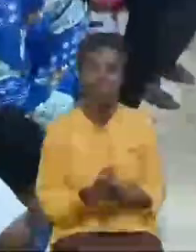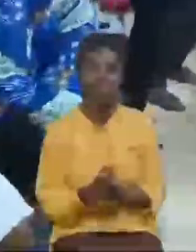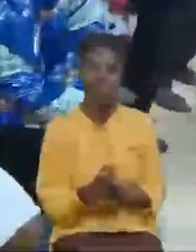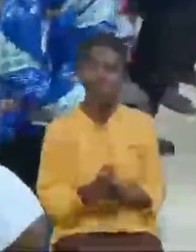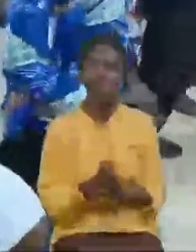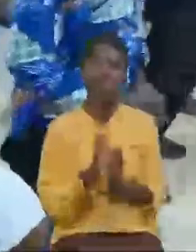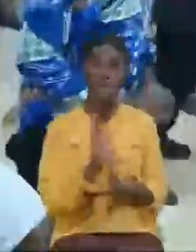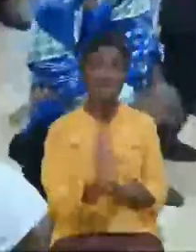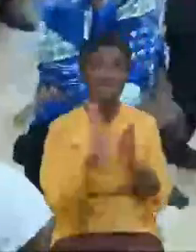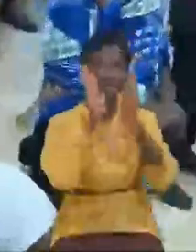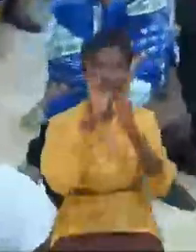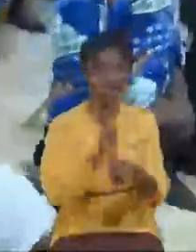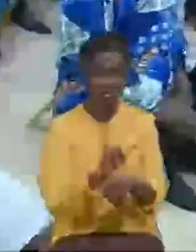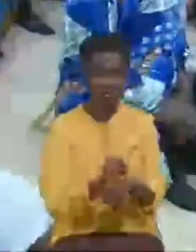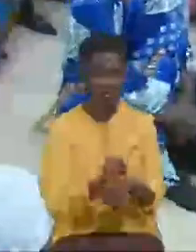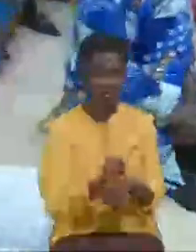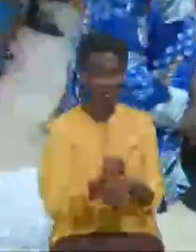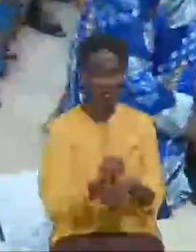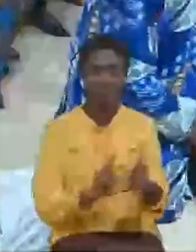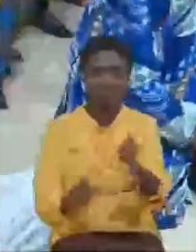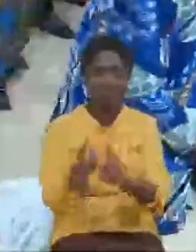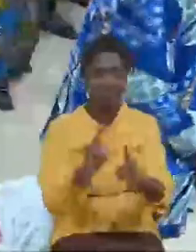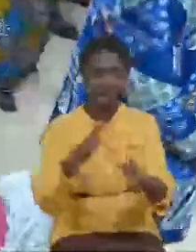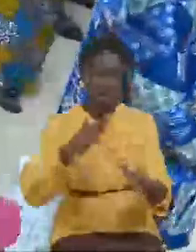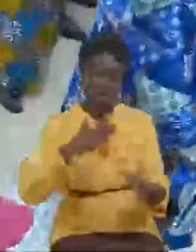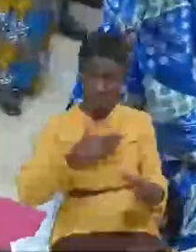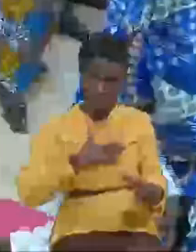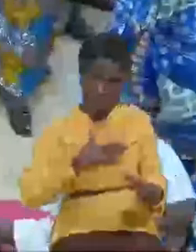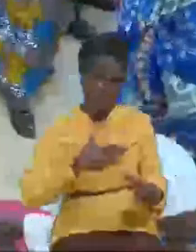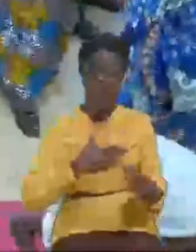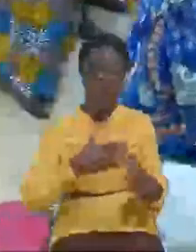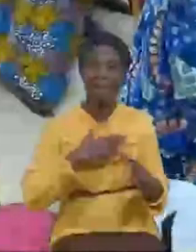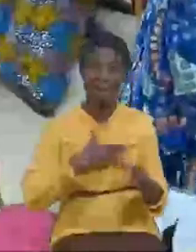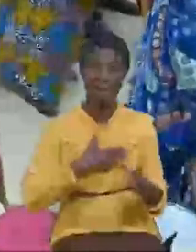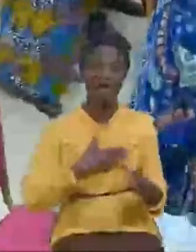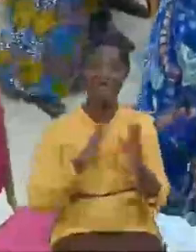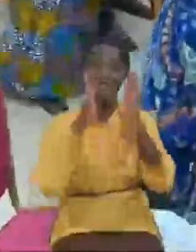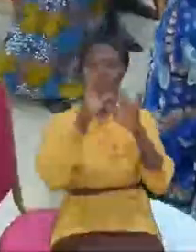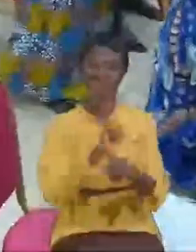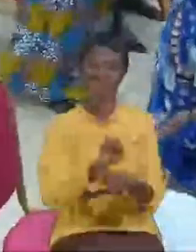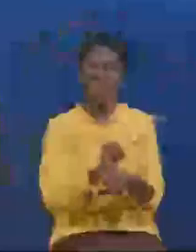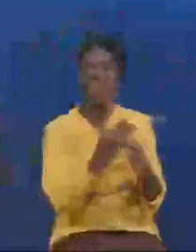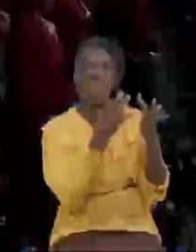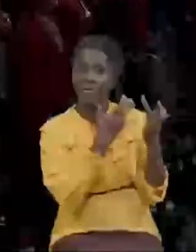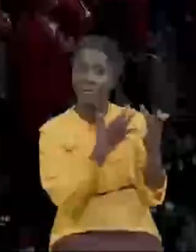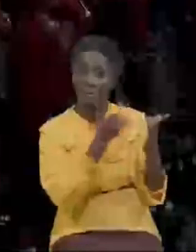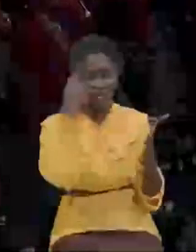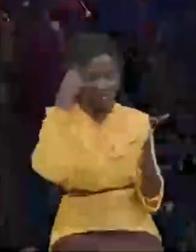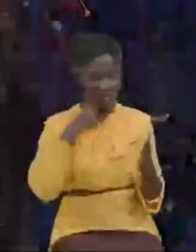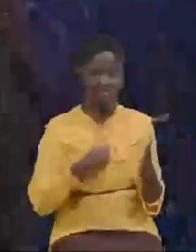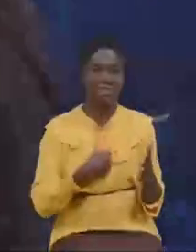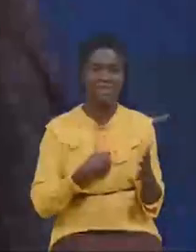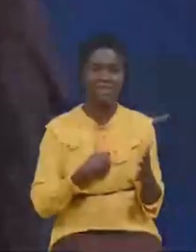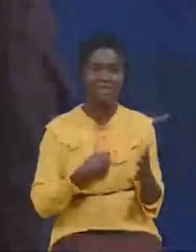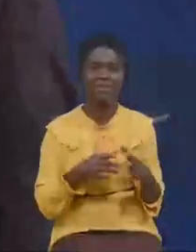Vous allez recevoir votre miracle. Mon miracle. Mon miracle m'attend.